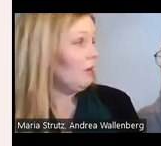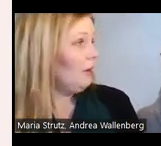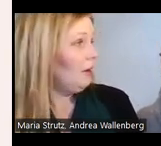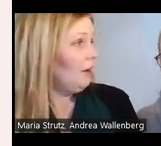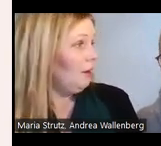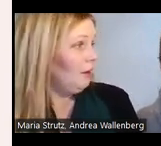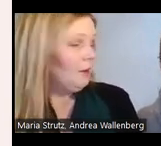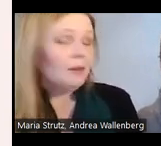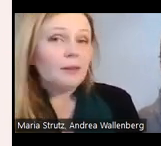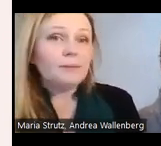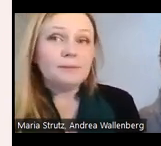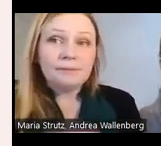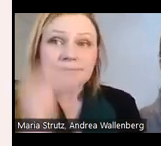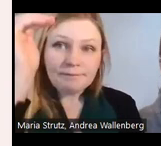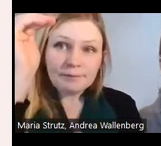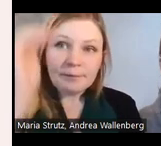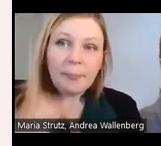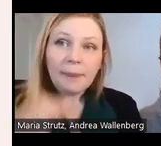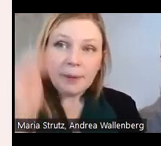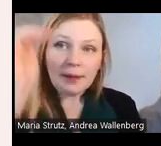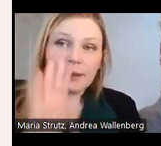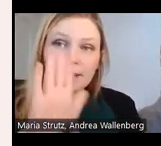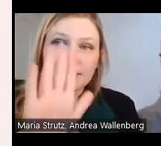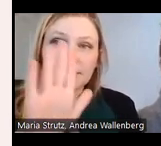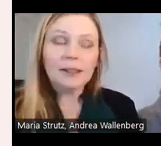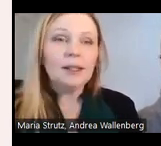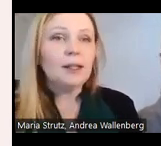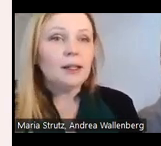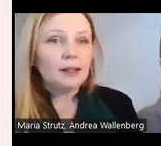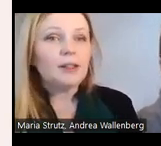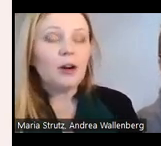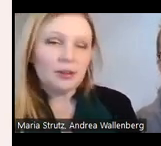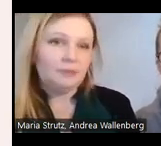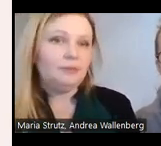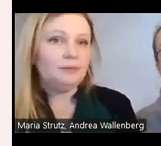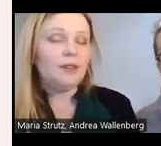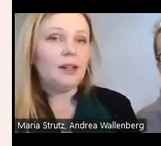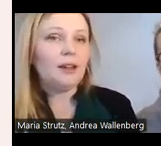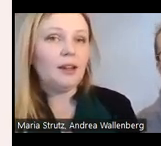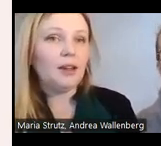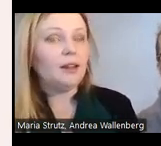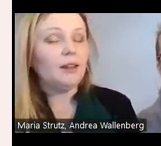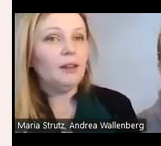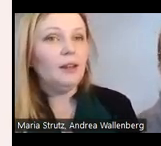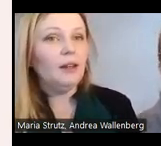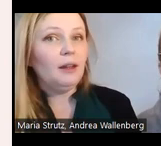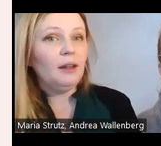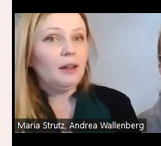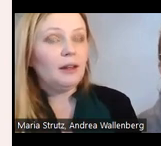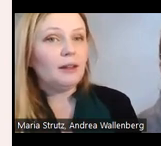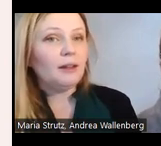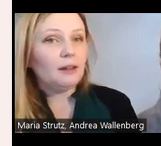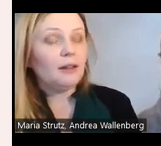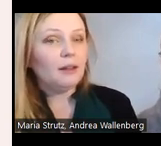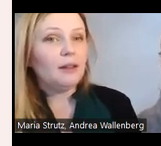uttrycka. Mer till exempel, mer och igen, stopp, vill inte, sådana grejer kan vara viktiga. Det är jätteviktigt. Att få